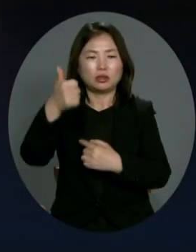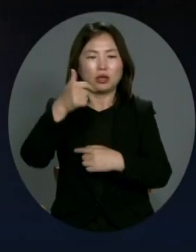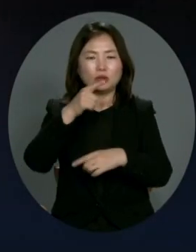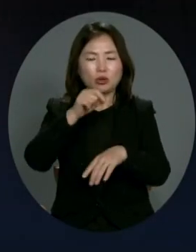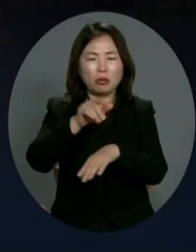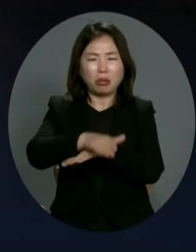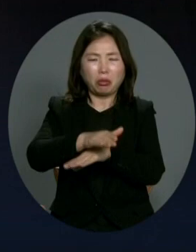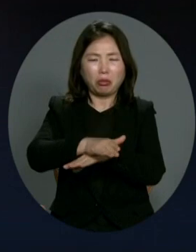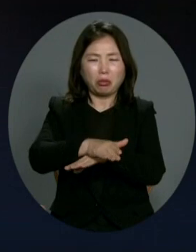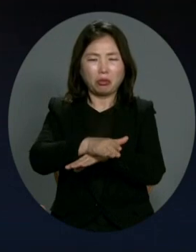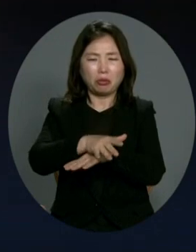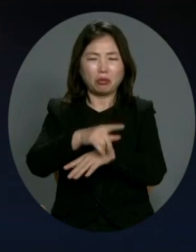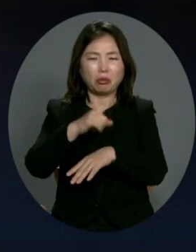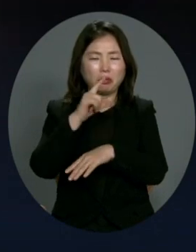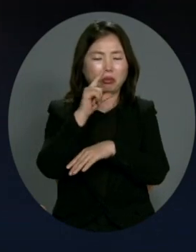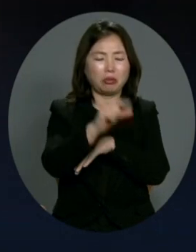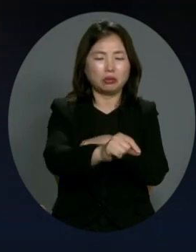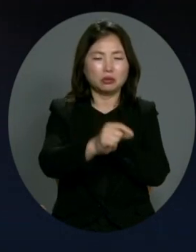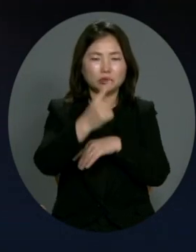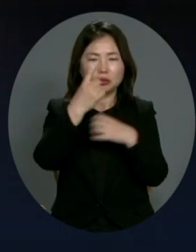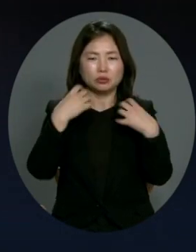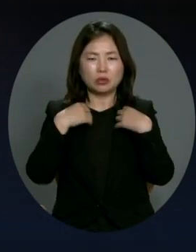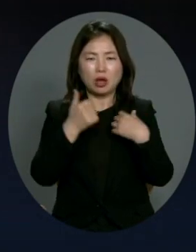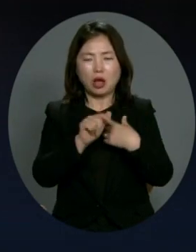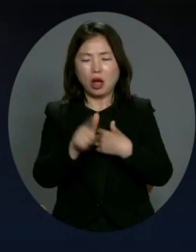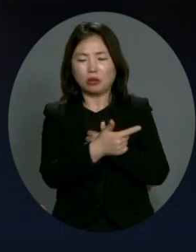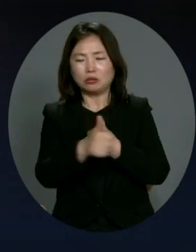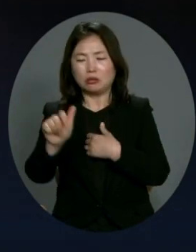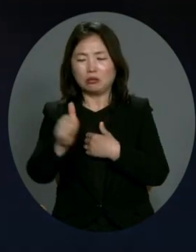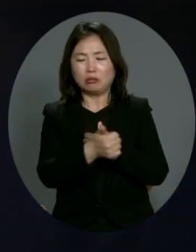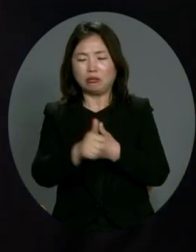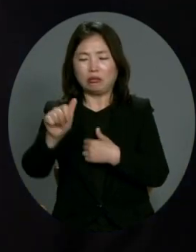꼴짝이 미어서 다소군 도저히 한번 가려가면 하루 걸리는데.